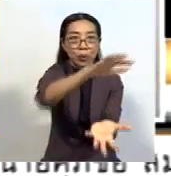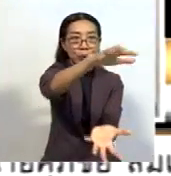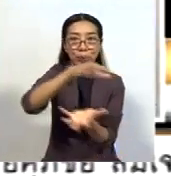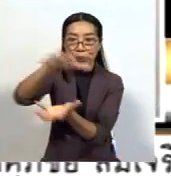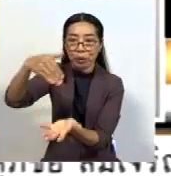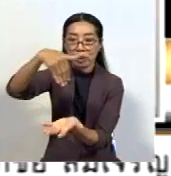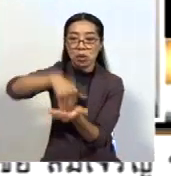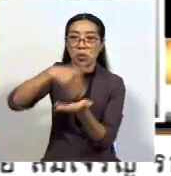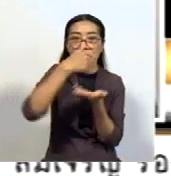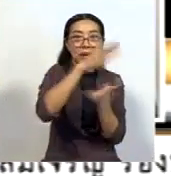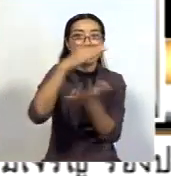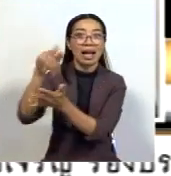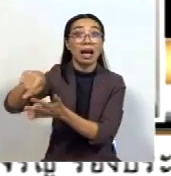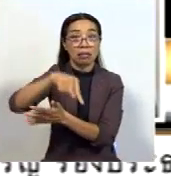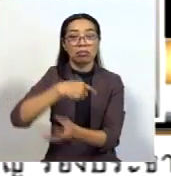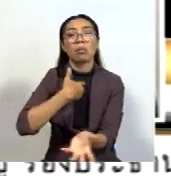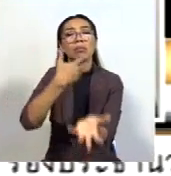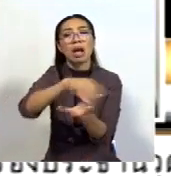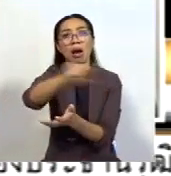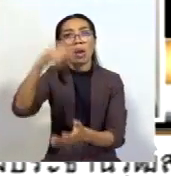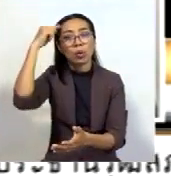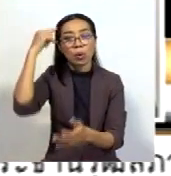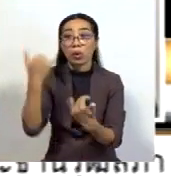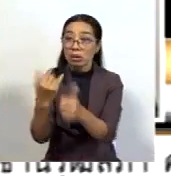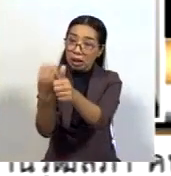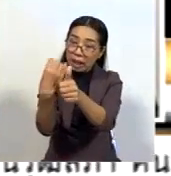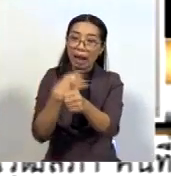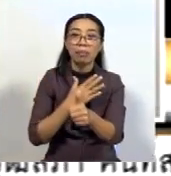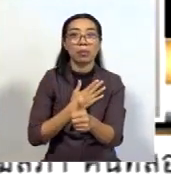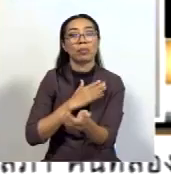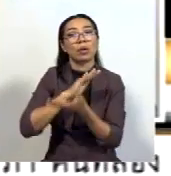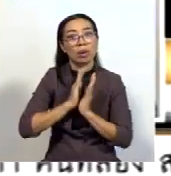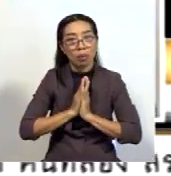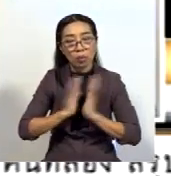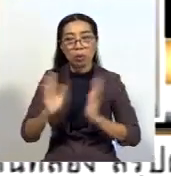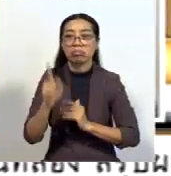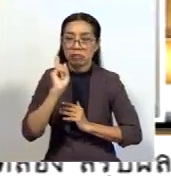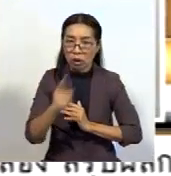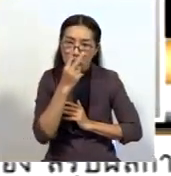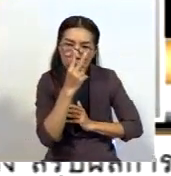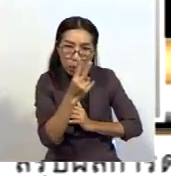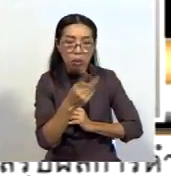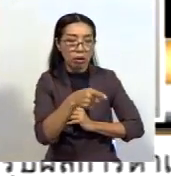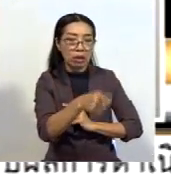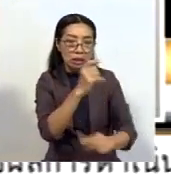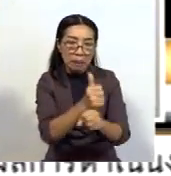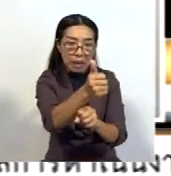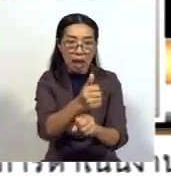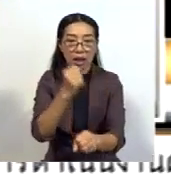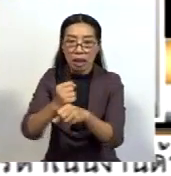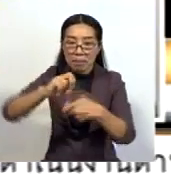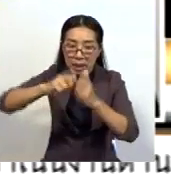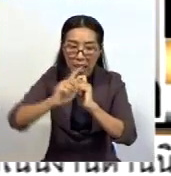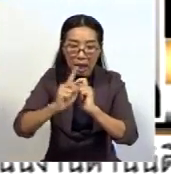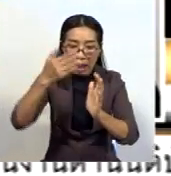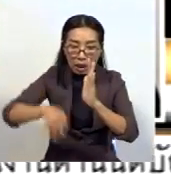มก็กราบเรียนนะเพื่อทราบทั้งเองก็ขอบคุณนะครับในคำแนะนำของท่านมาก็จะมาดูว่าบางอย่างอะไรทำได้อะไรทำไม่ได้เพราะนั้นการตัดสินใจเ